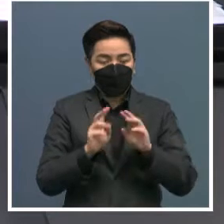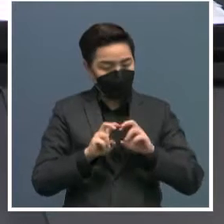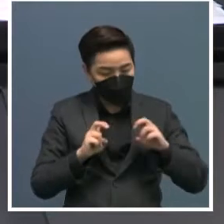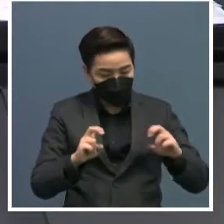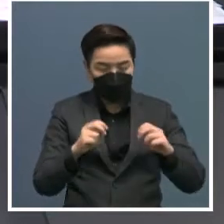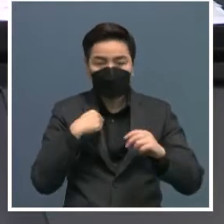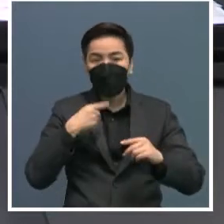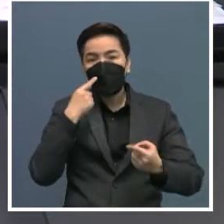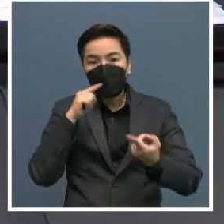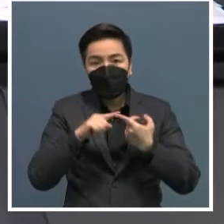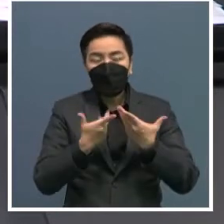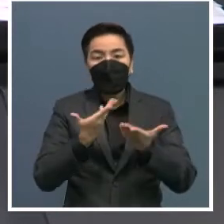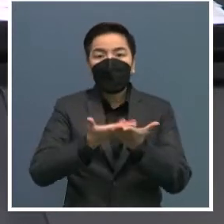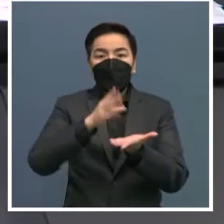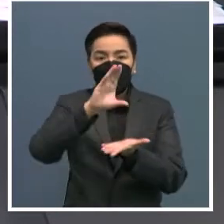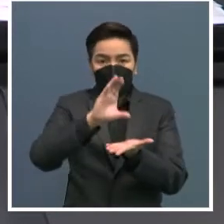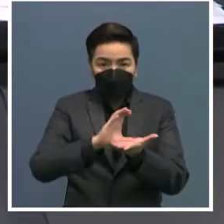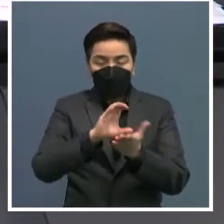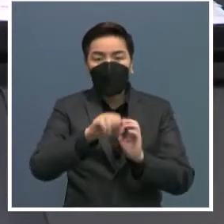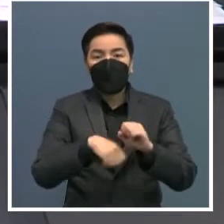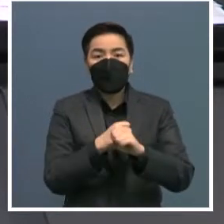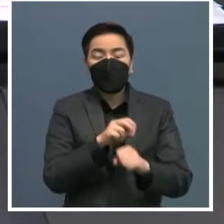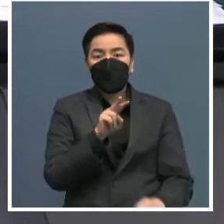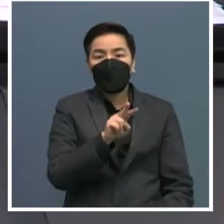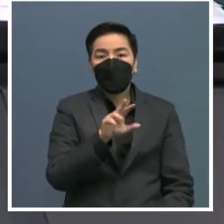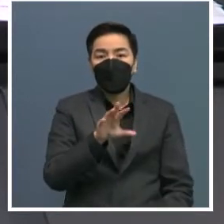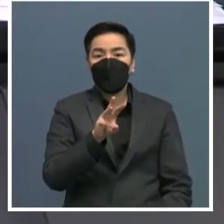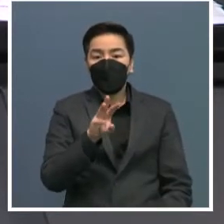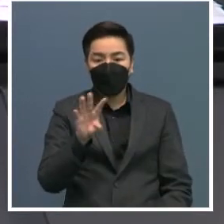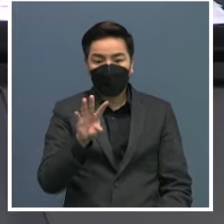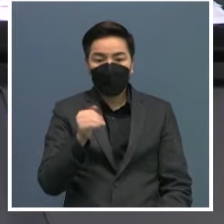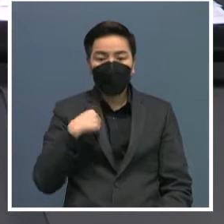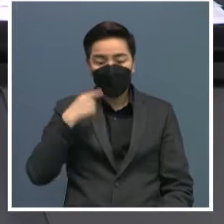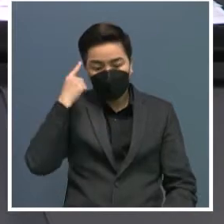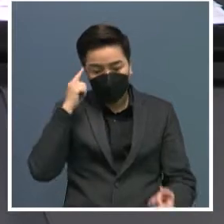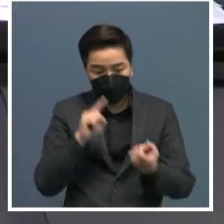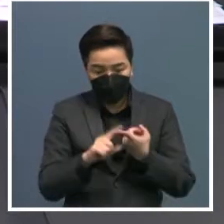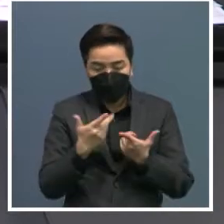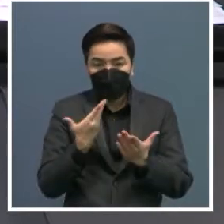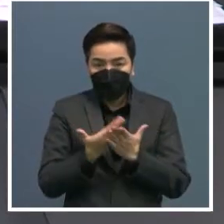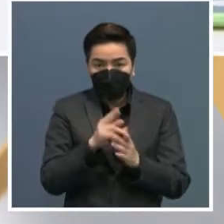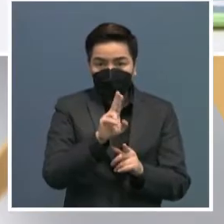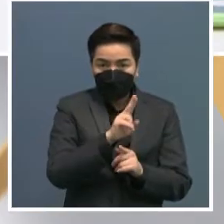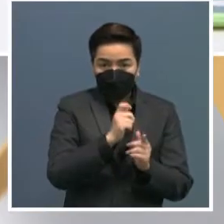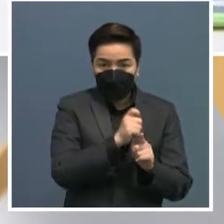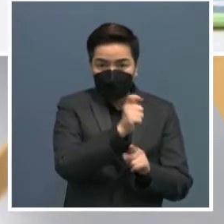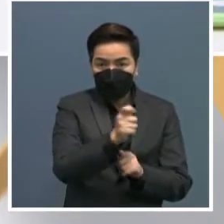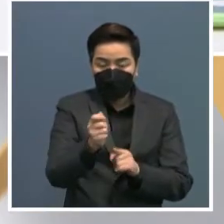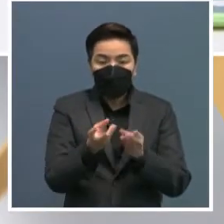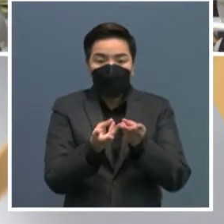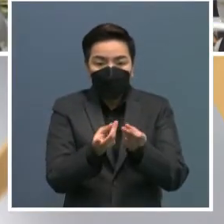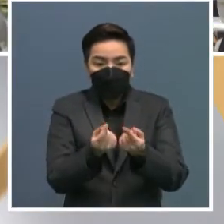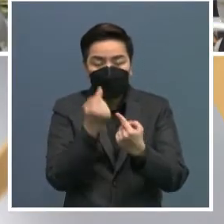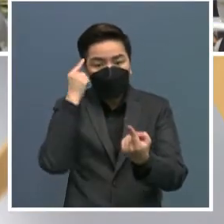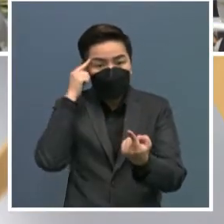มาดูกันถึงเรื่องของงบประมาณปีงบประมาณ2560 4ว่ามีการที่จะใช้จ่ายเป็นละเท่าไหร่แล้วก็